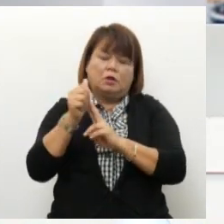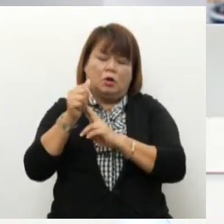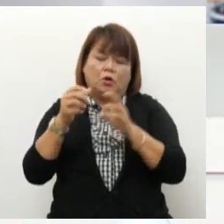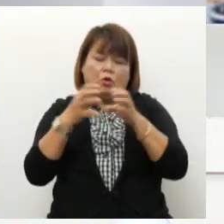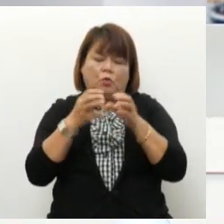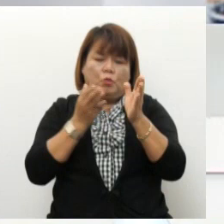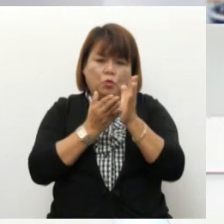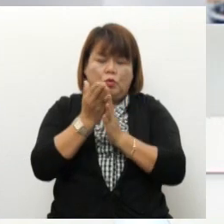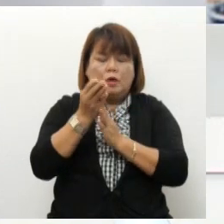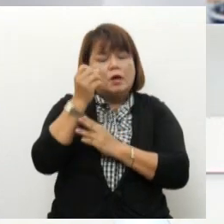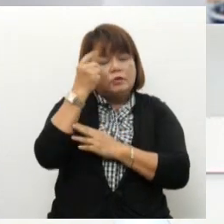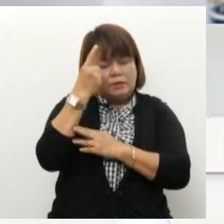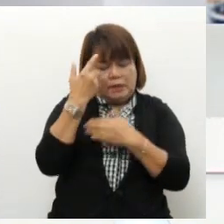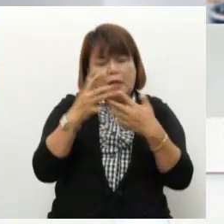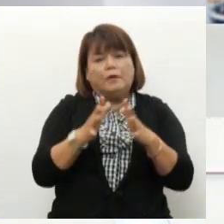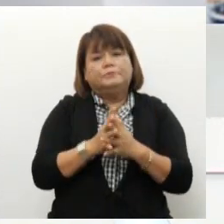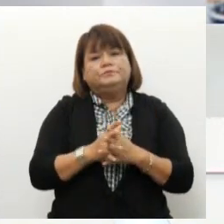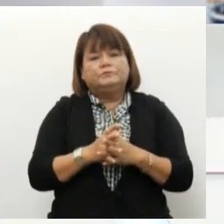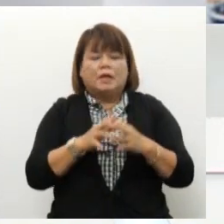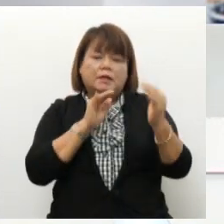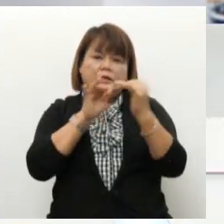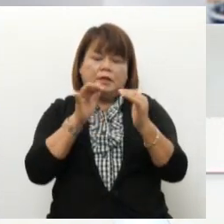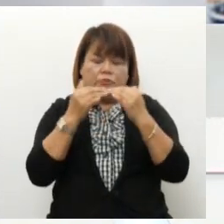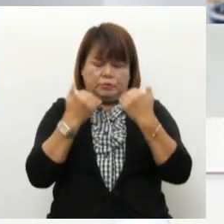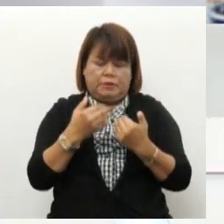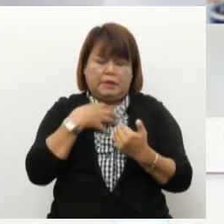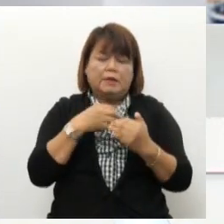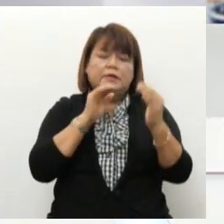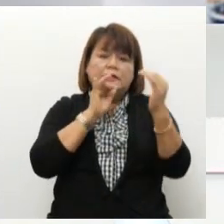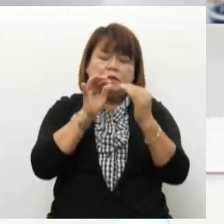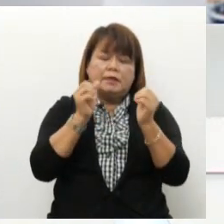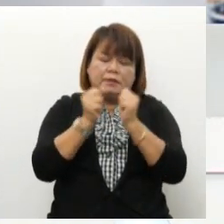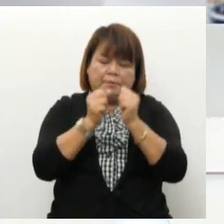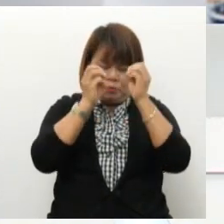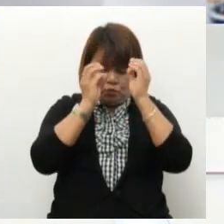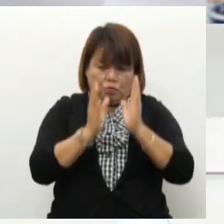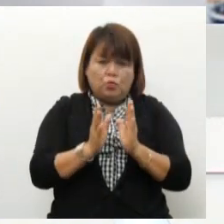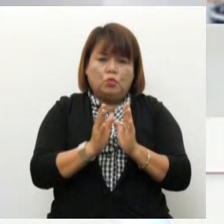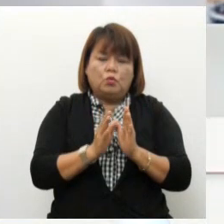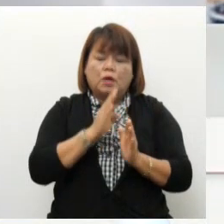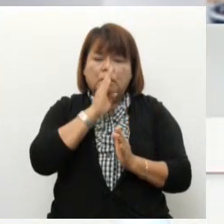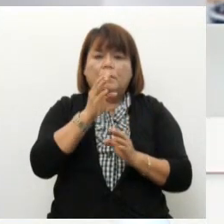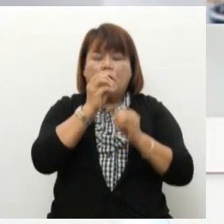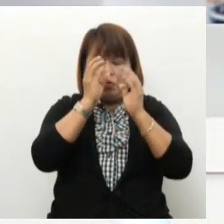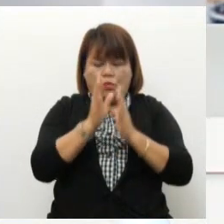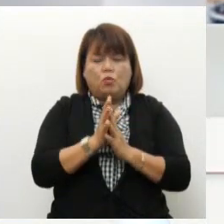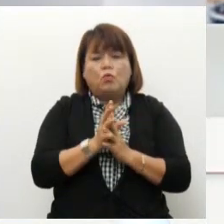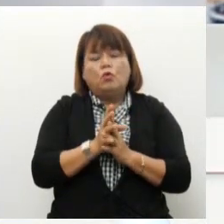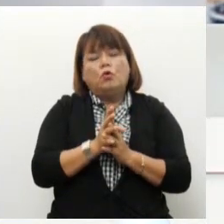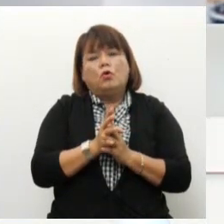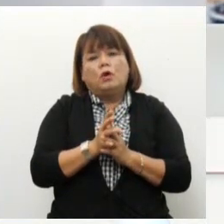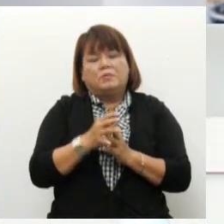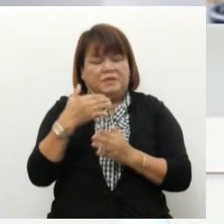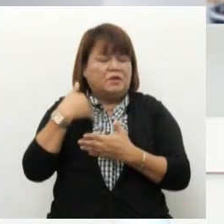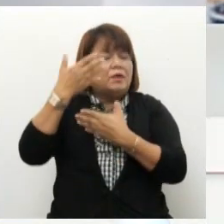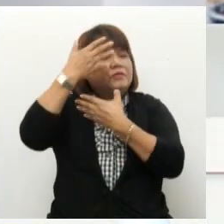ใจถึงแนวทางเรื่องนี้แล้วแต่ที่สื่อสารตรงนี้อยากจะสื่อสารกับคุณครูนะครับที่มีความสน